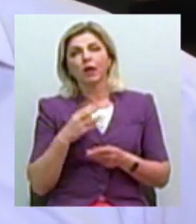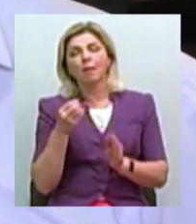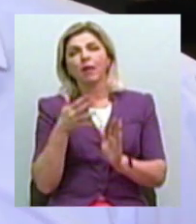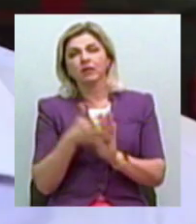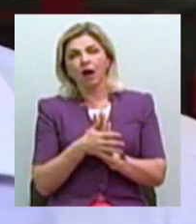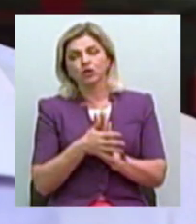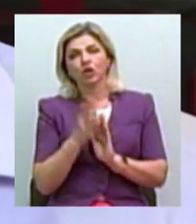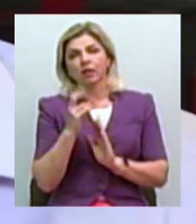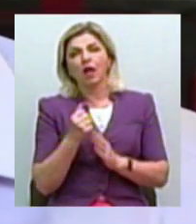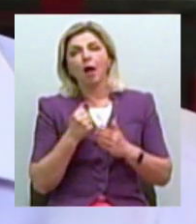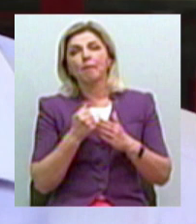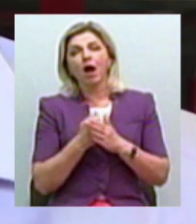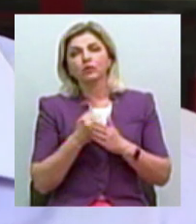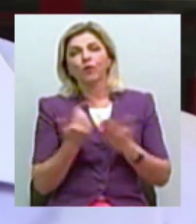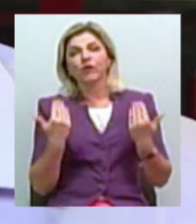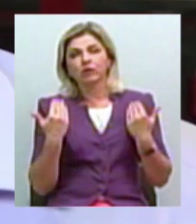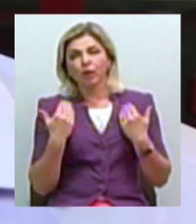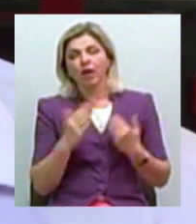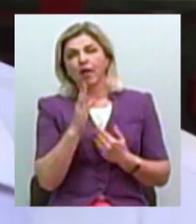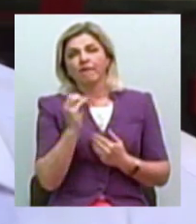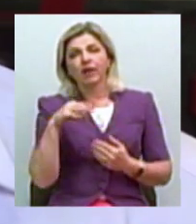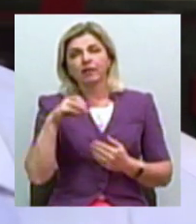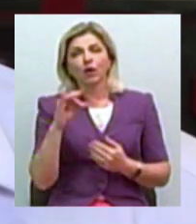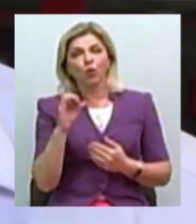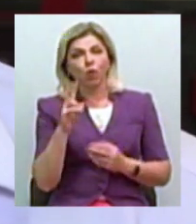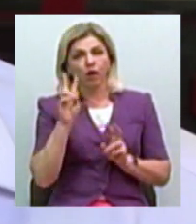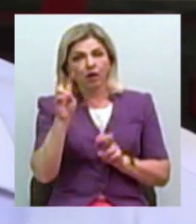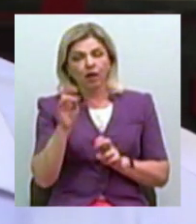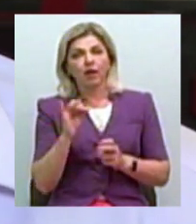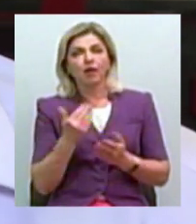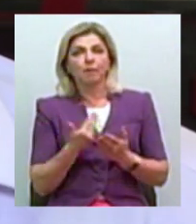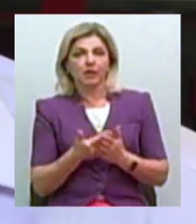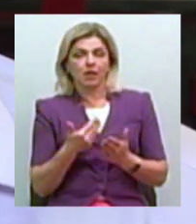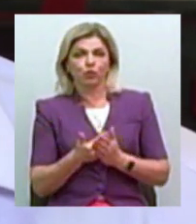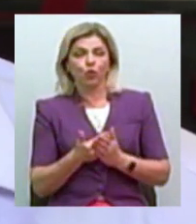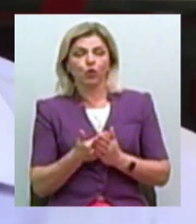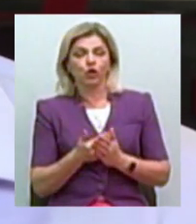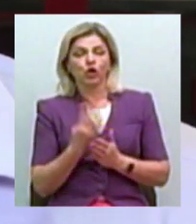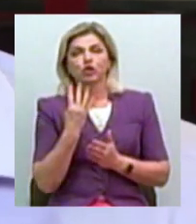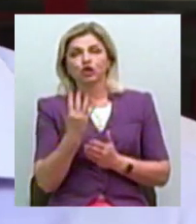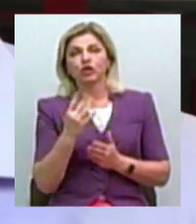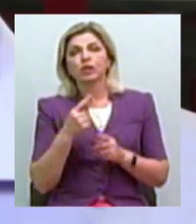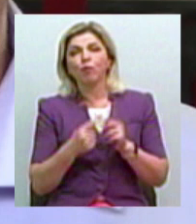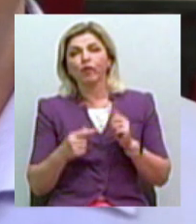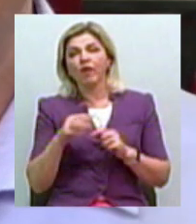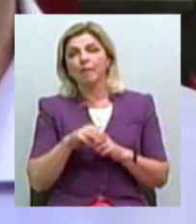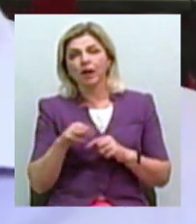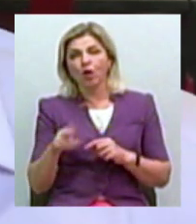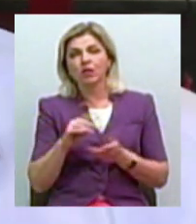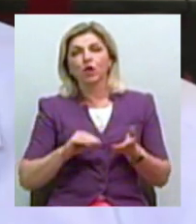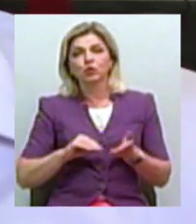на базовий відпочинок «Вітерок», і близько 4,5 мільйона, це на